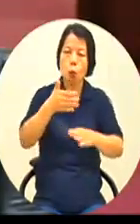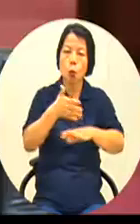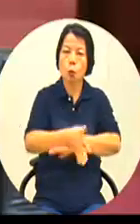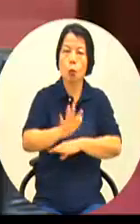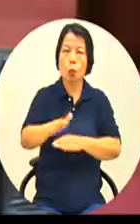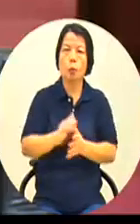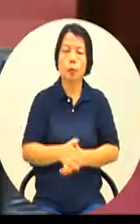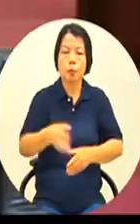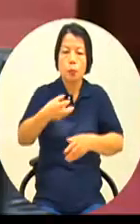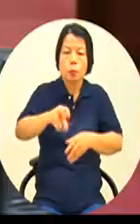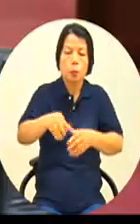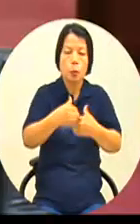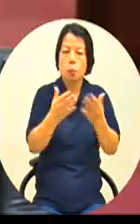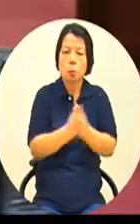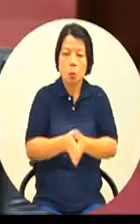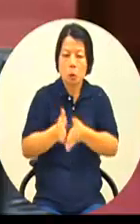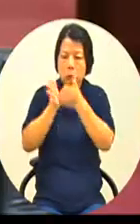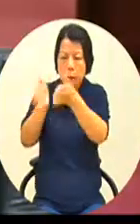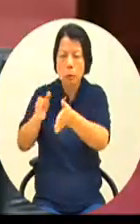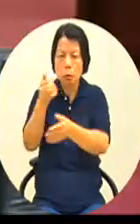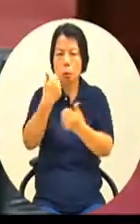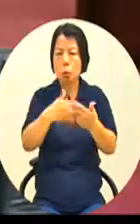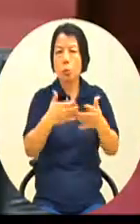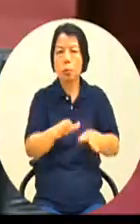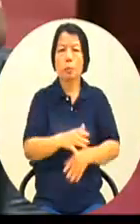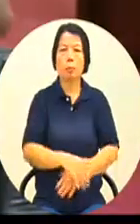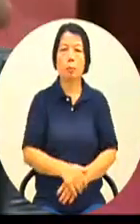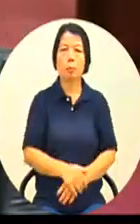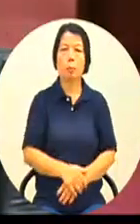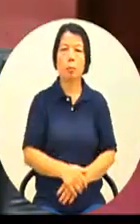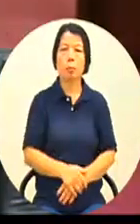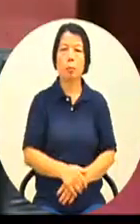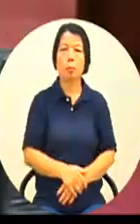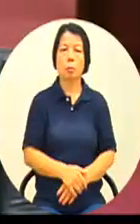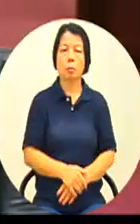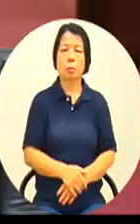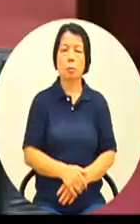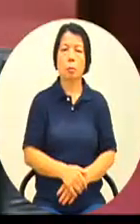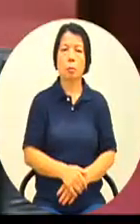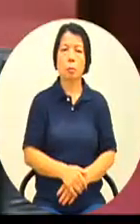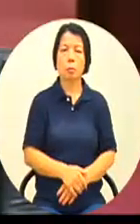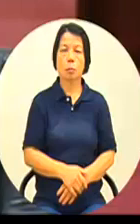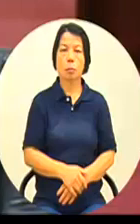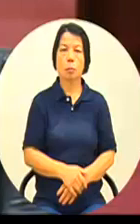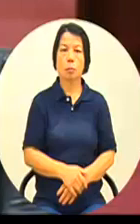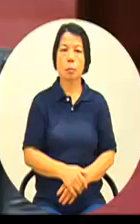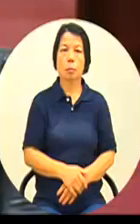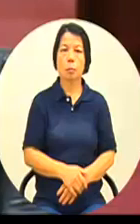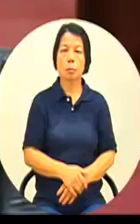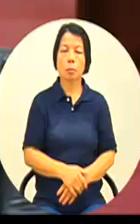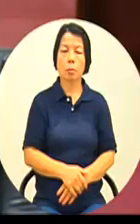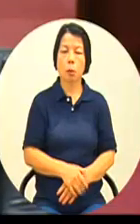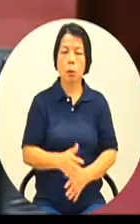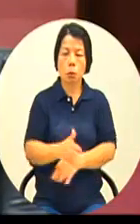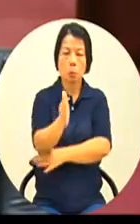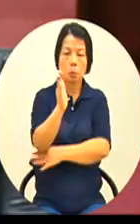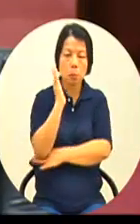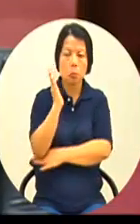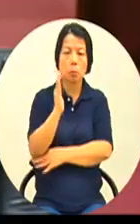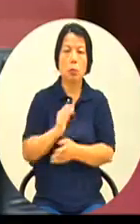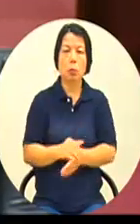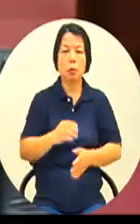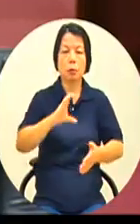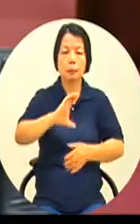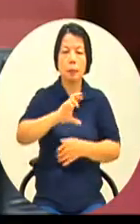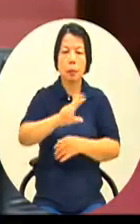哈，唔茫囥鬼人，伊像台独起码来控制，用迄个，哈，迄个政治的手段对不对哈？甲你封